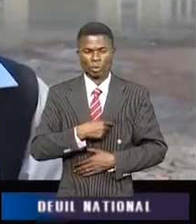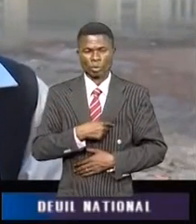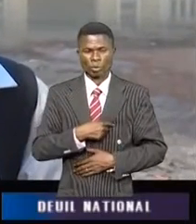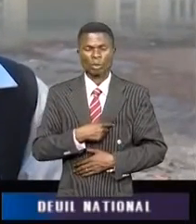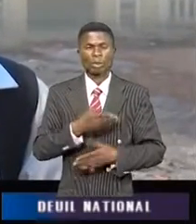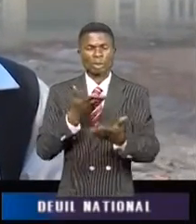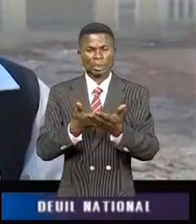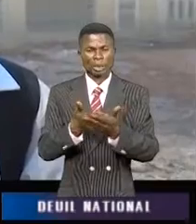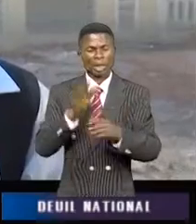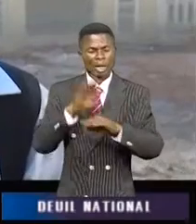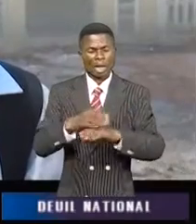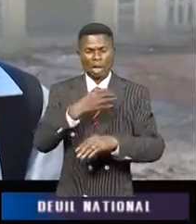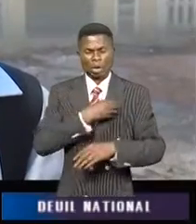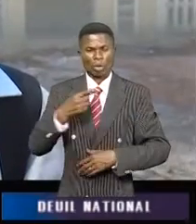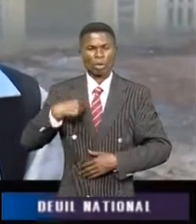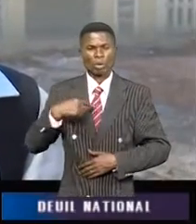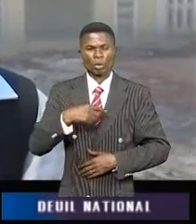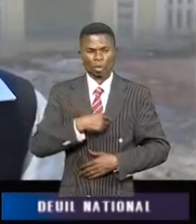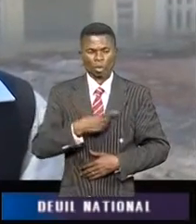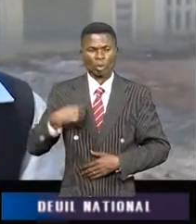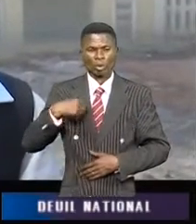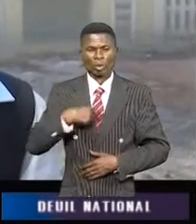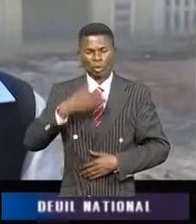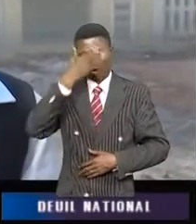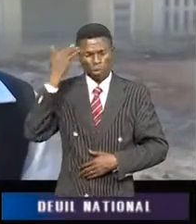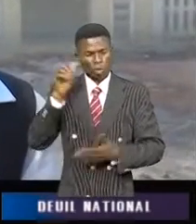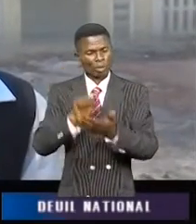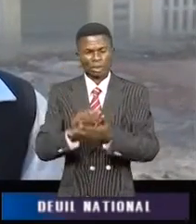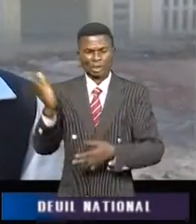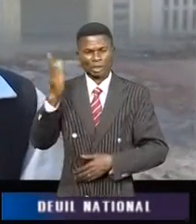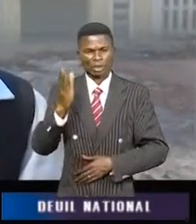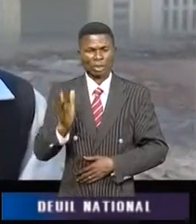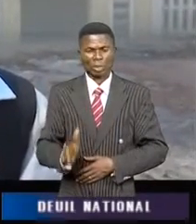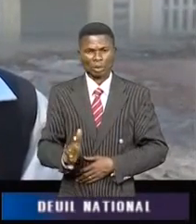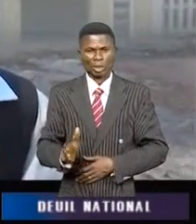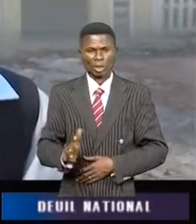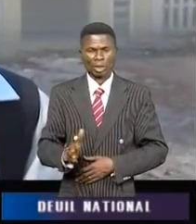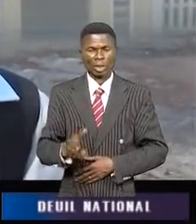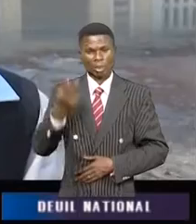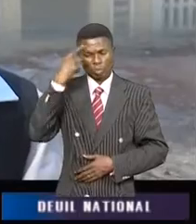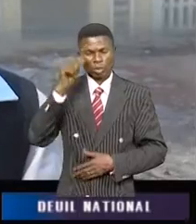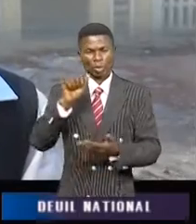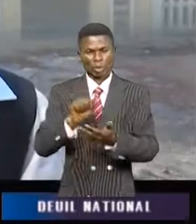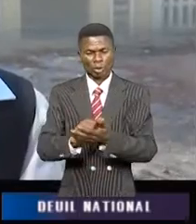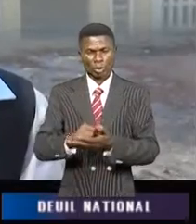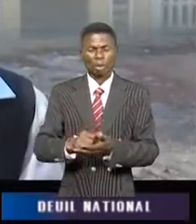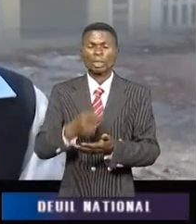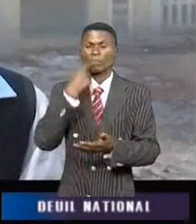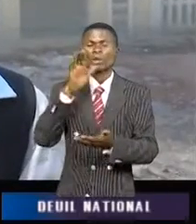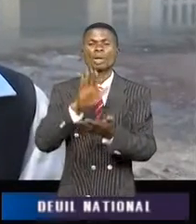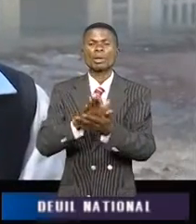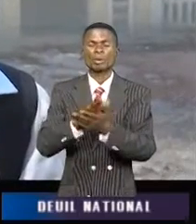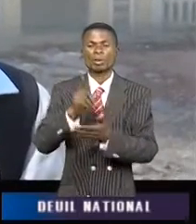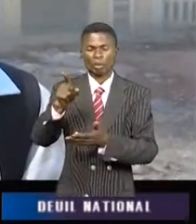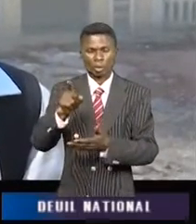ceci nous touche au cœur. Et nous n'en oublierons jamais. À cet effet, nous vous remercions de